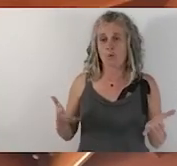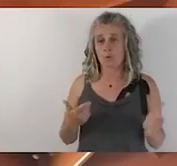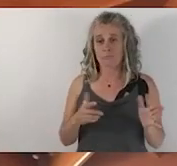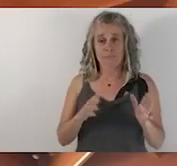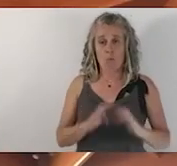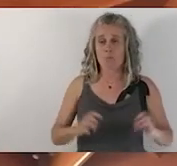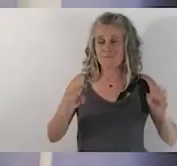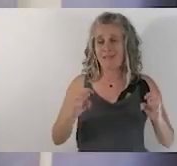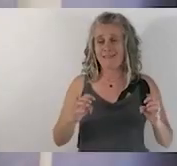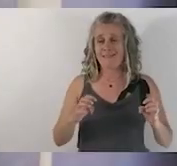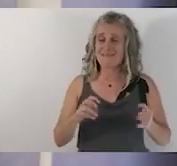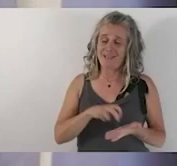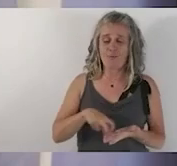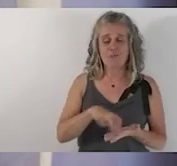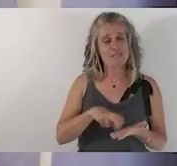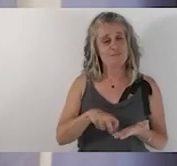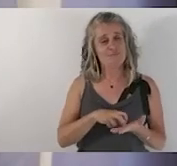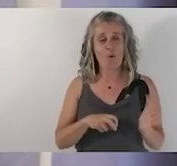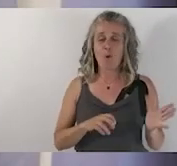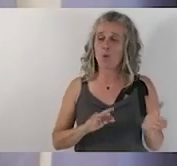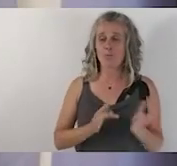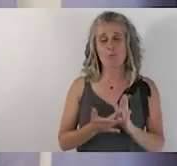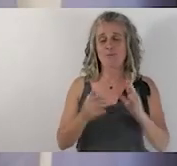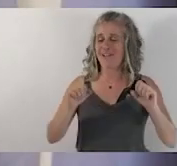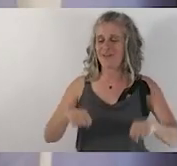du conseil d'arrondissement.